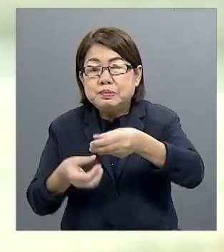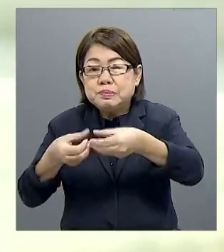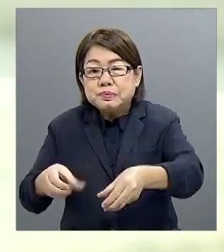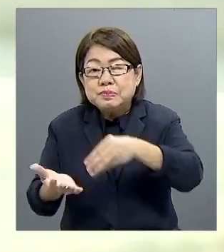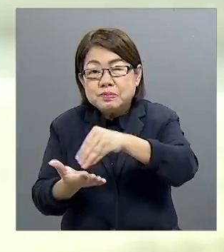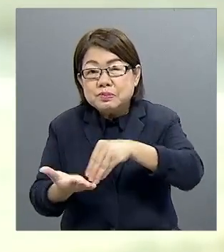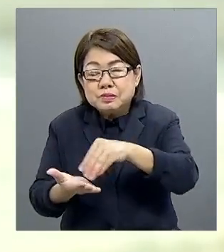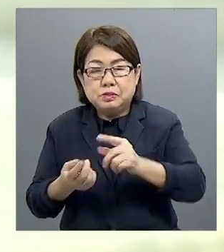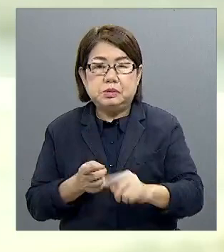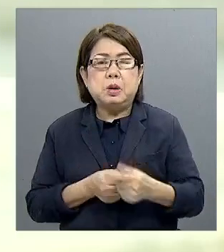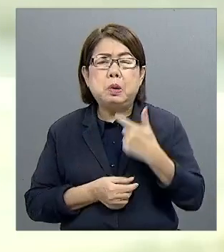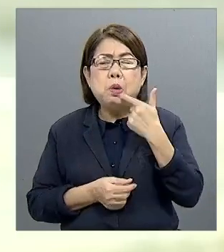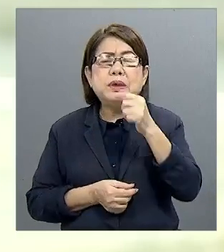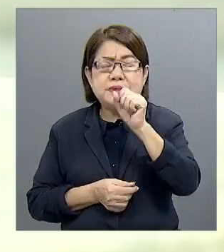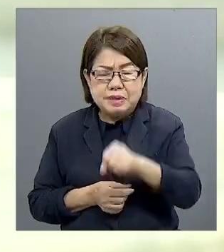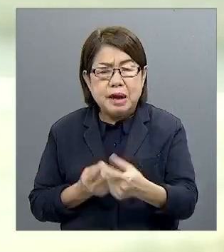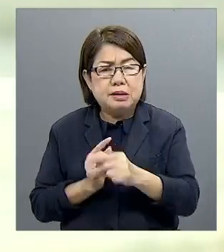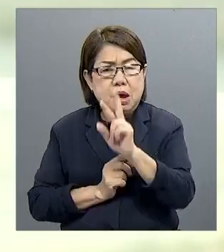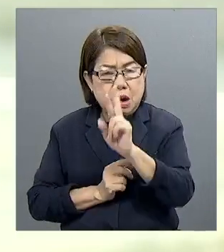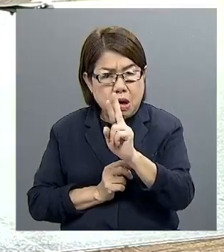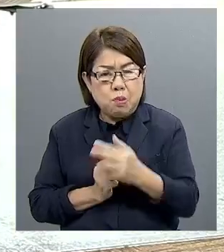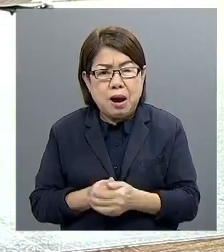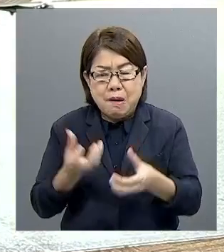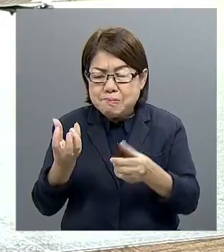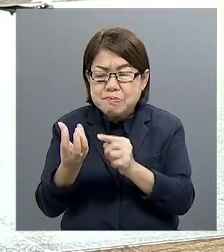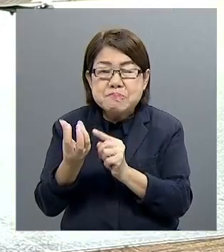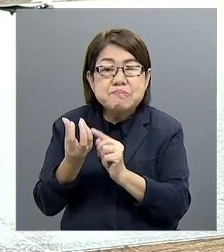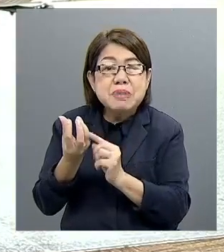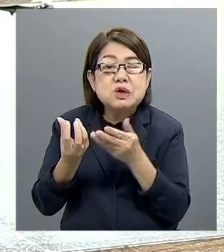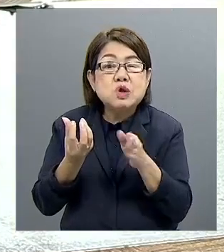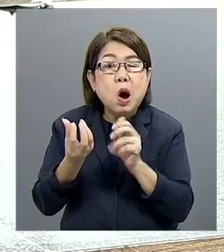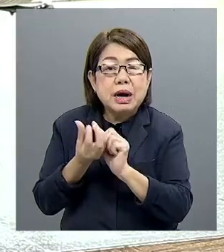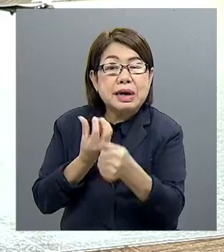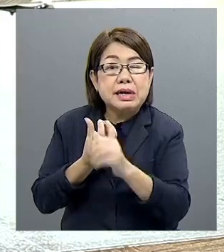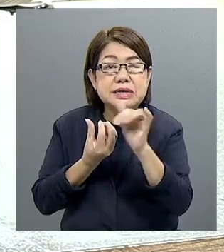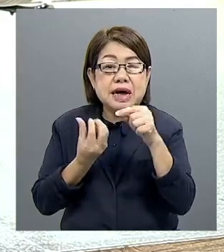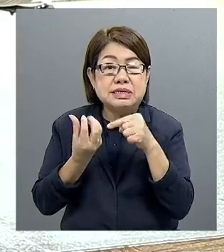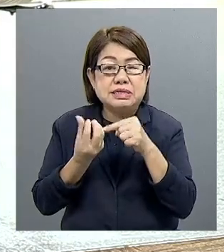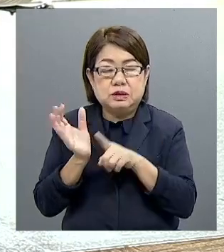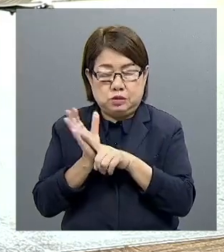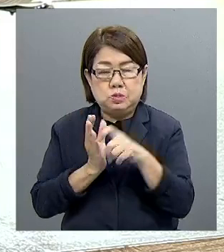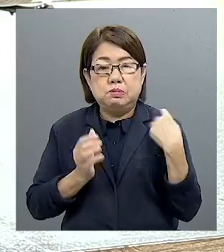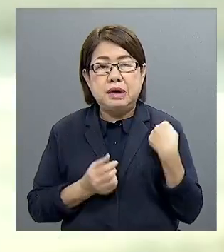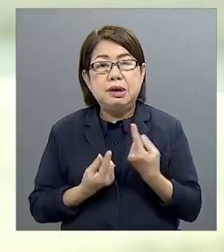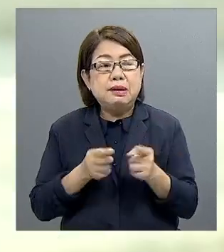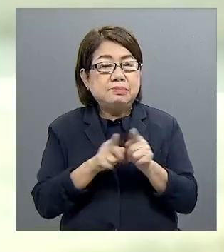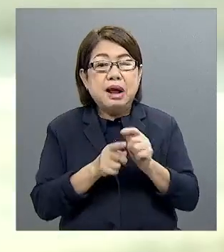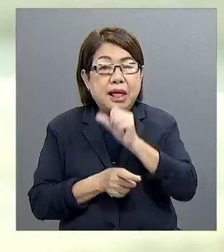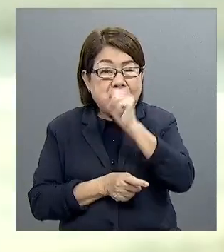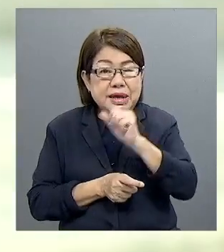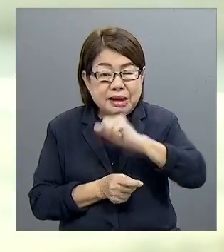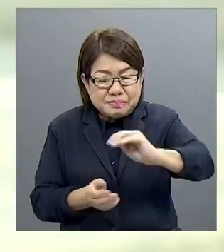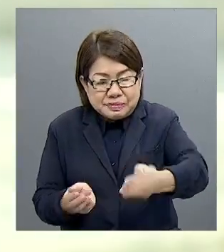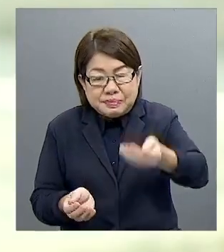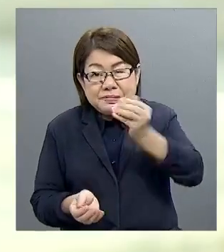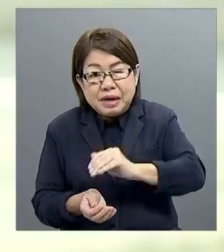องระวังจะติดเชื้อจากไข่แดงหรือเปลือกไข่ที่ดิบได้นะฮ ะ อีกอย่างนึงก็คือว่าบางคนกินไอศกรีมไข่แข็งอย่างเงี้ยที่เขาจะใส่ไข่แด